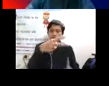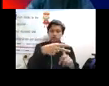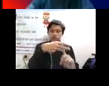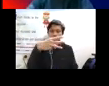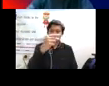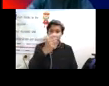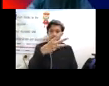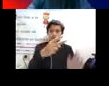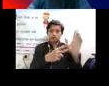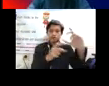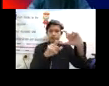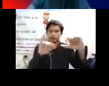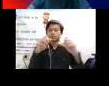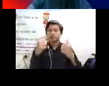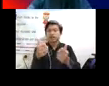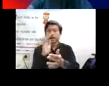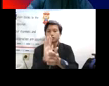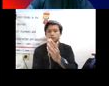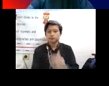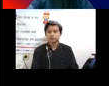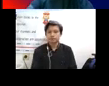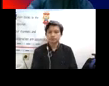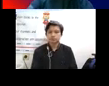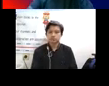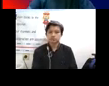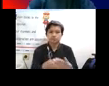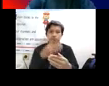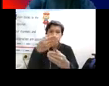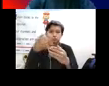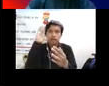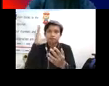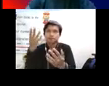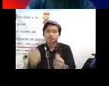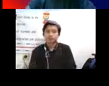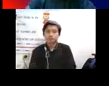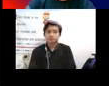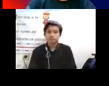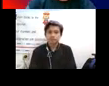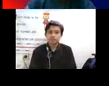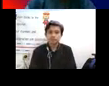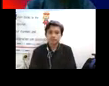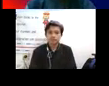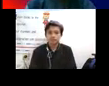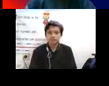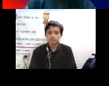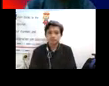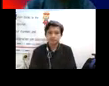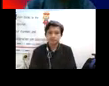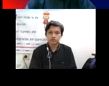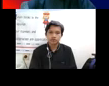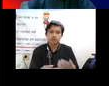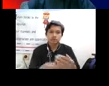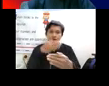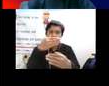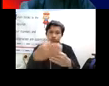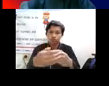ingin membuat daftar pustaka Kita juga bisa secara otomatis tinggal kita pencet menu reference kemudian